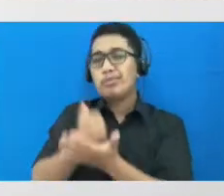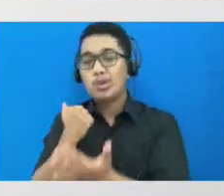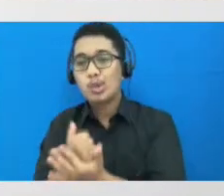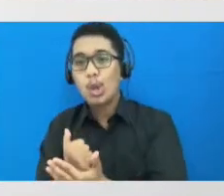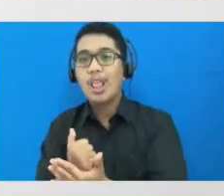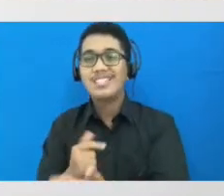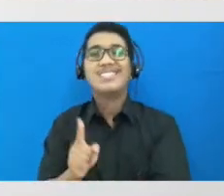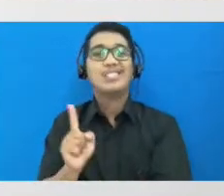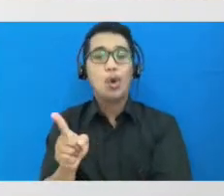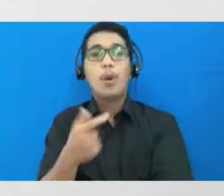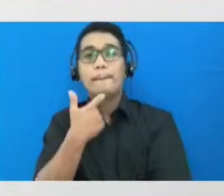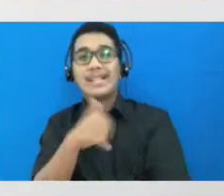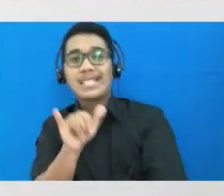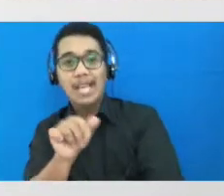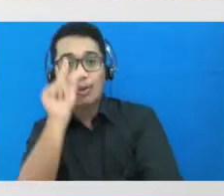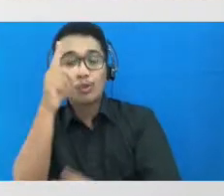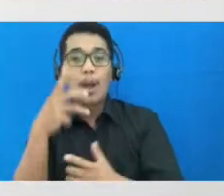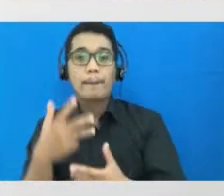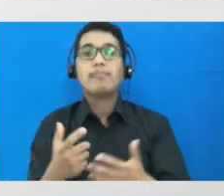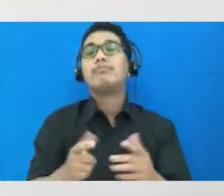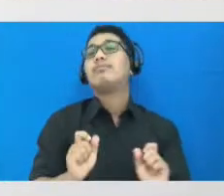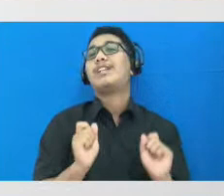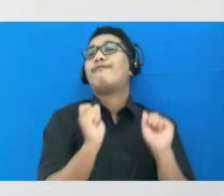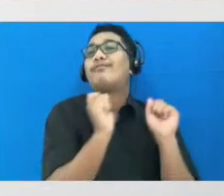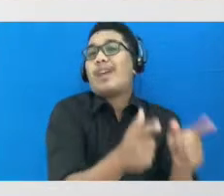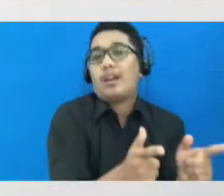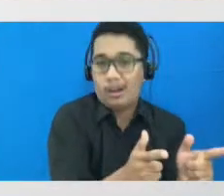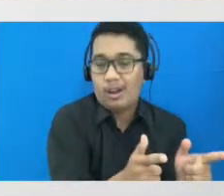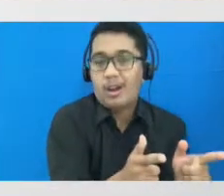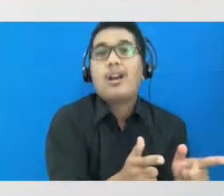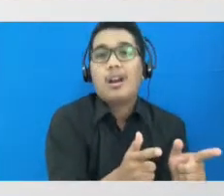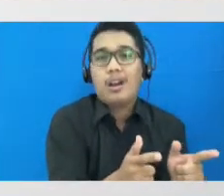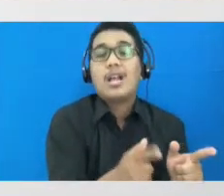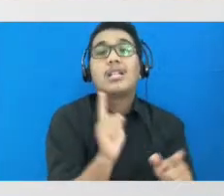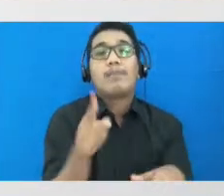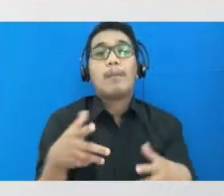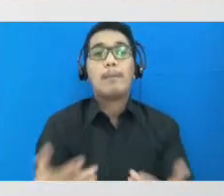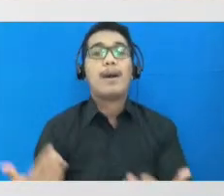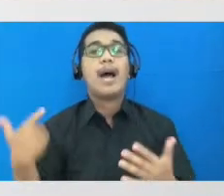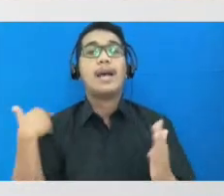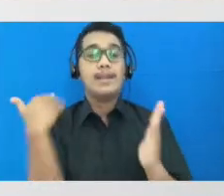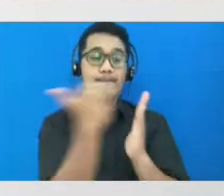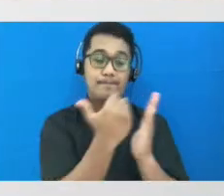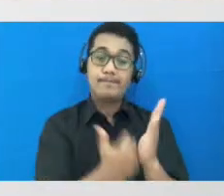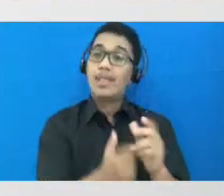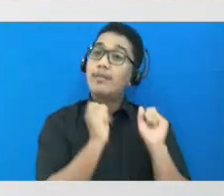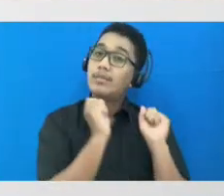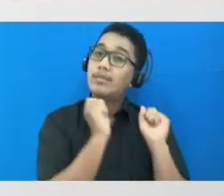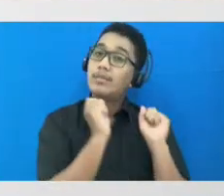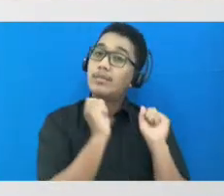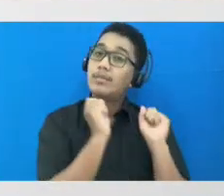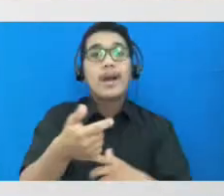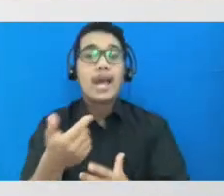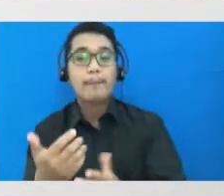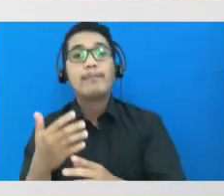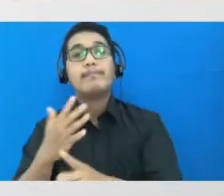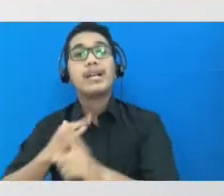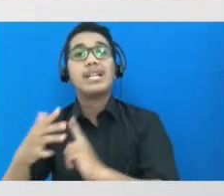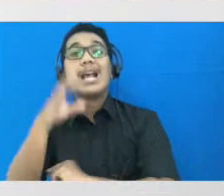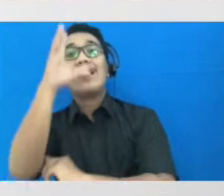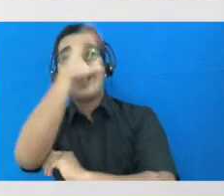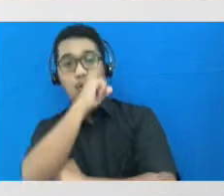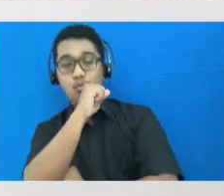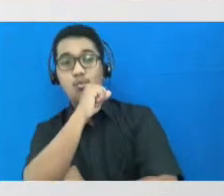penting untuk dilakukan registrasi. Jadi, kebijakan registrasi dimaksudkan agar masyarakat mengetahui dengan